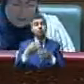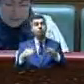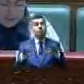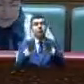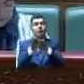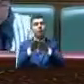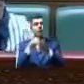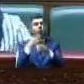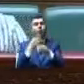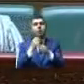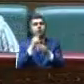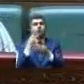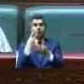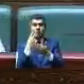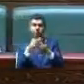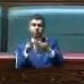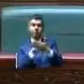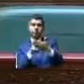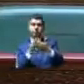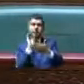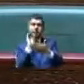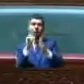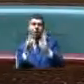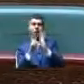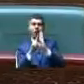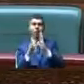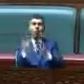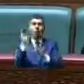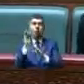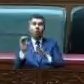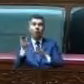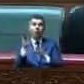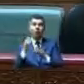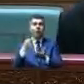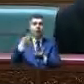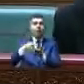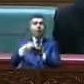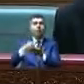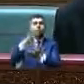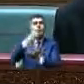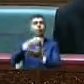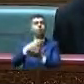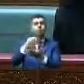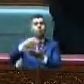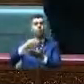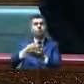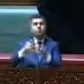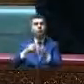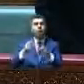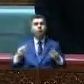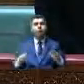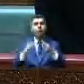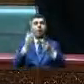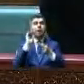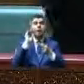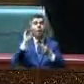مع النظام المرجعي للاتحاد الأوروبي، وذلك بهدف ضمان الاندماج التدريجي في السوق الداخلي